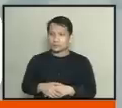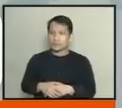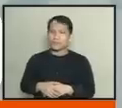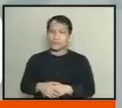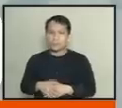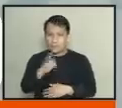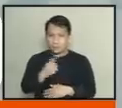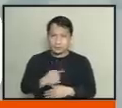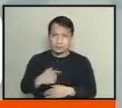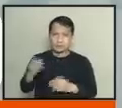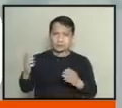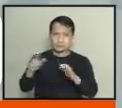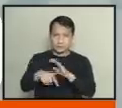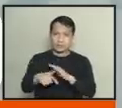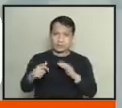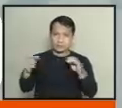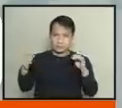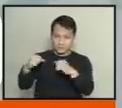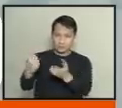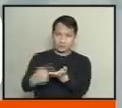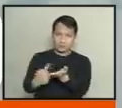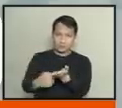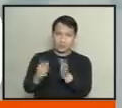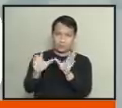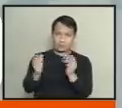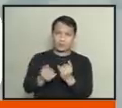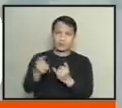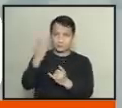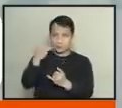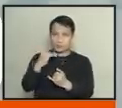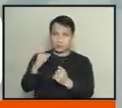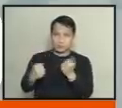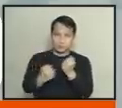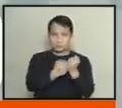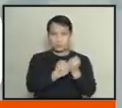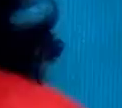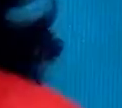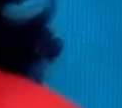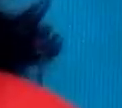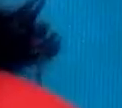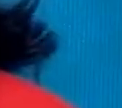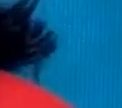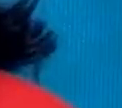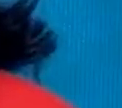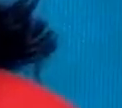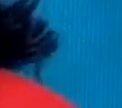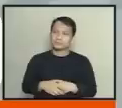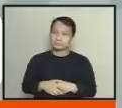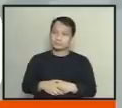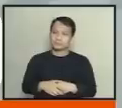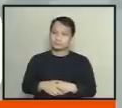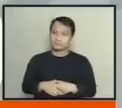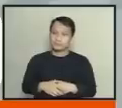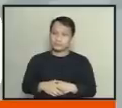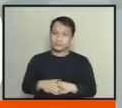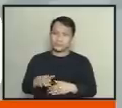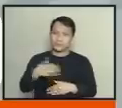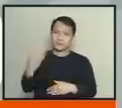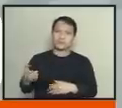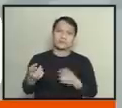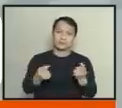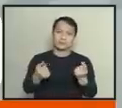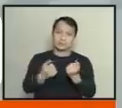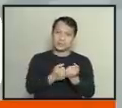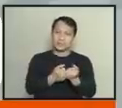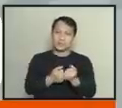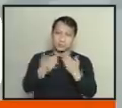Sige, pag-uusapin ko po kayo sa barangay, sir. Apo. Para dun sa suporta sa dalawang bata. Ano po? Apo, apo. Sige, sir, ganun na lamang po,